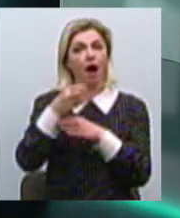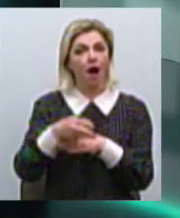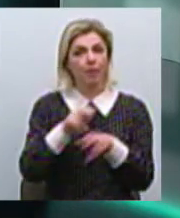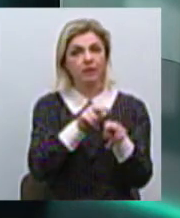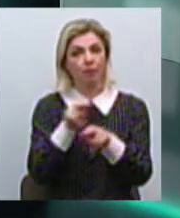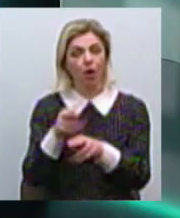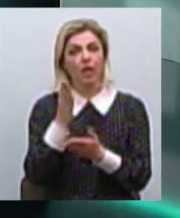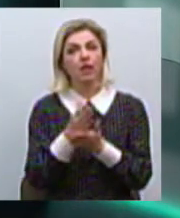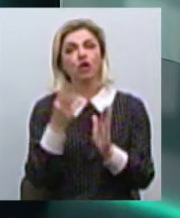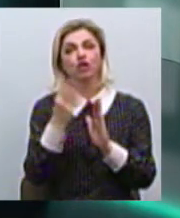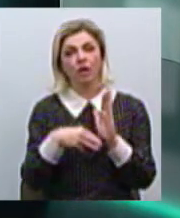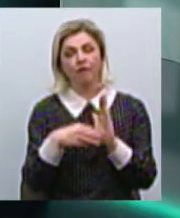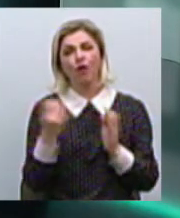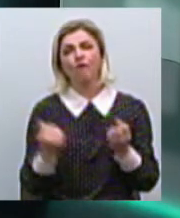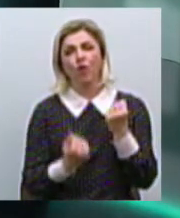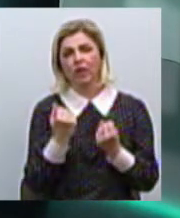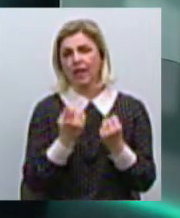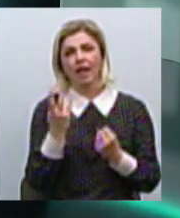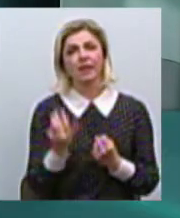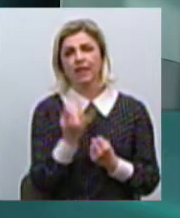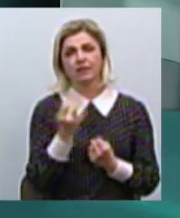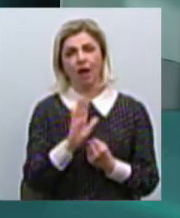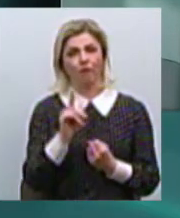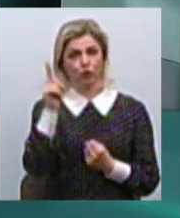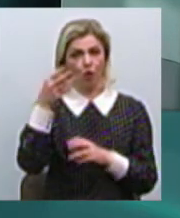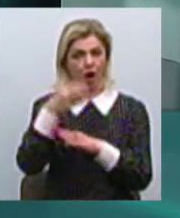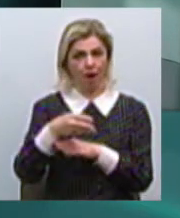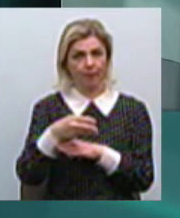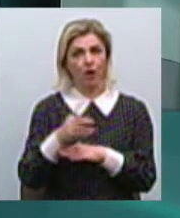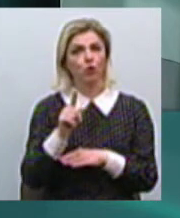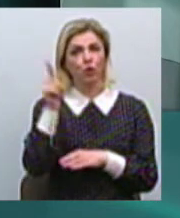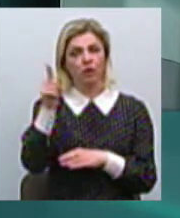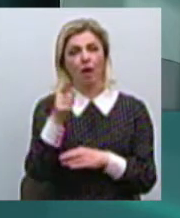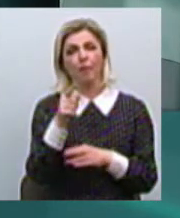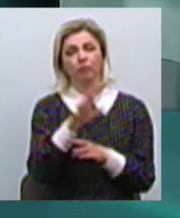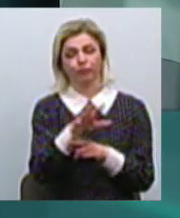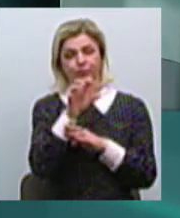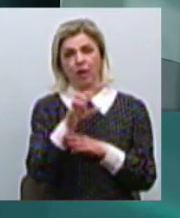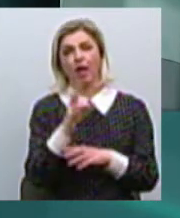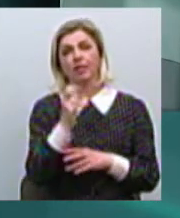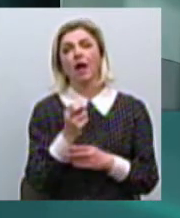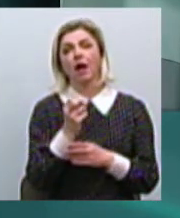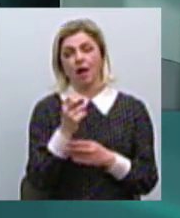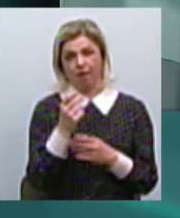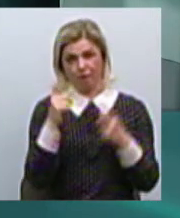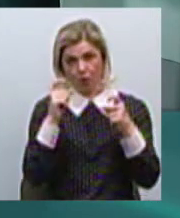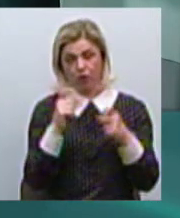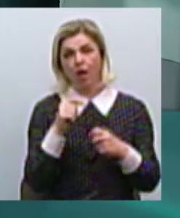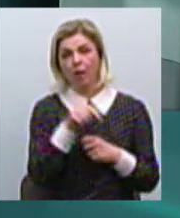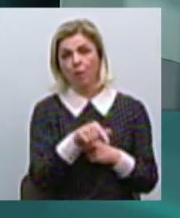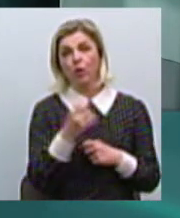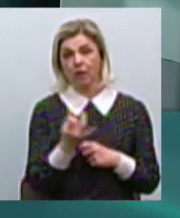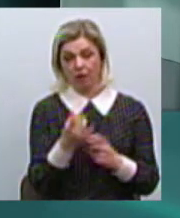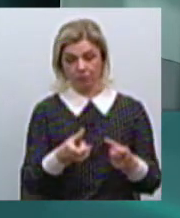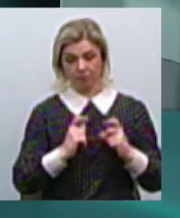штрафи. Водія не цікавить, що камера – це камера, що він там десь зображений на малюнку якомусь. Ні. Його цікавить, що йому прийде